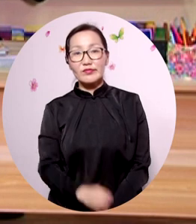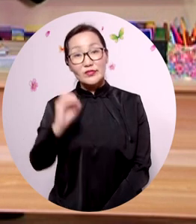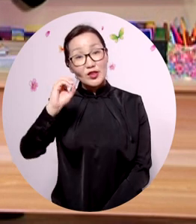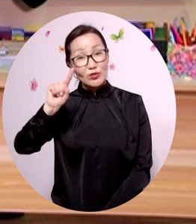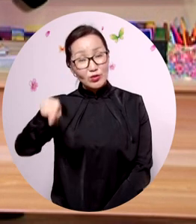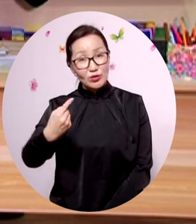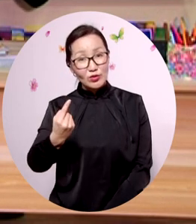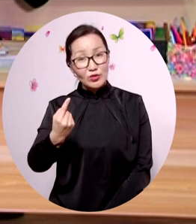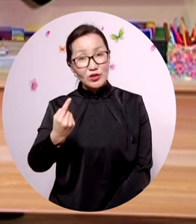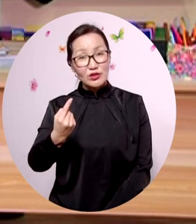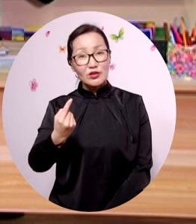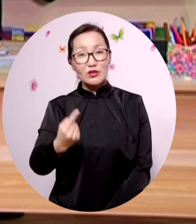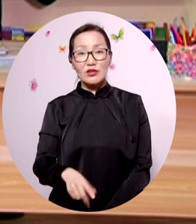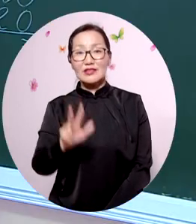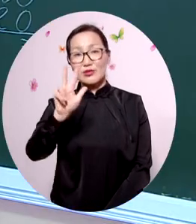Тэг бүхэл